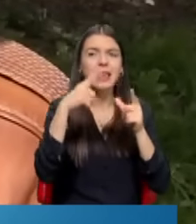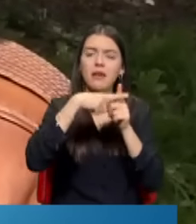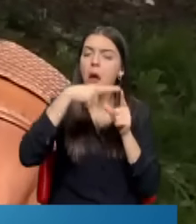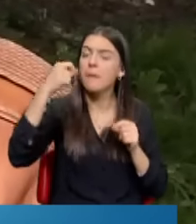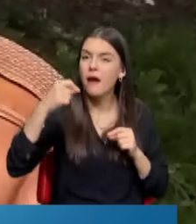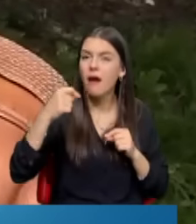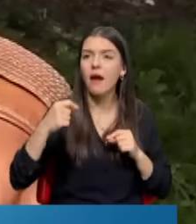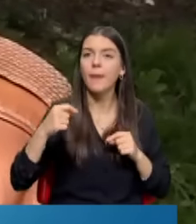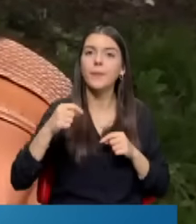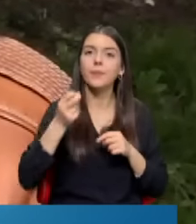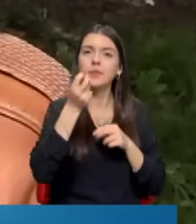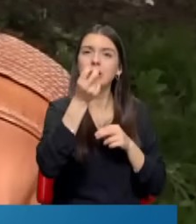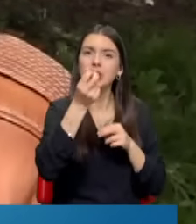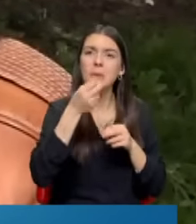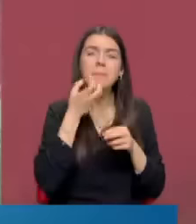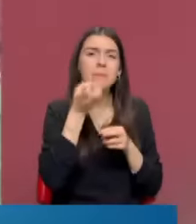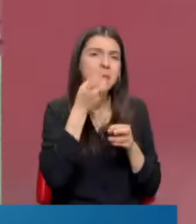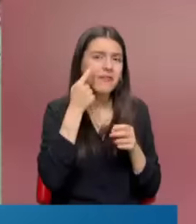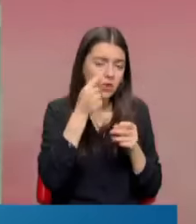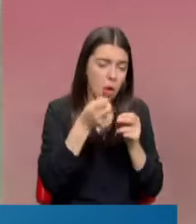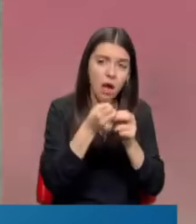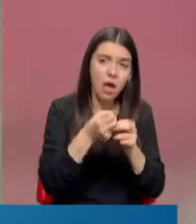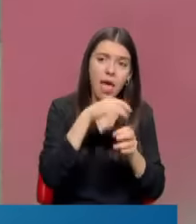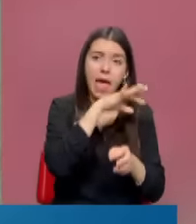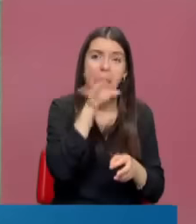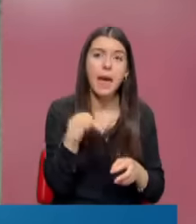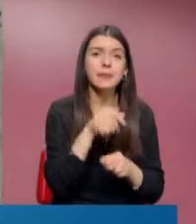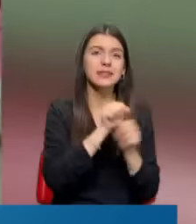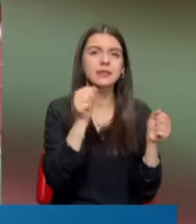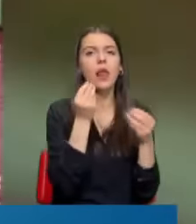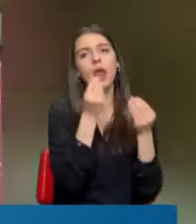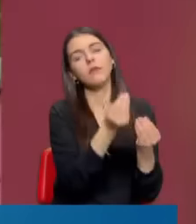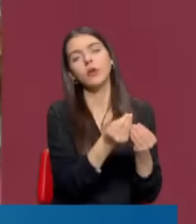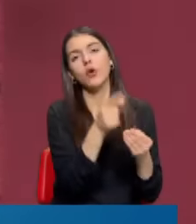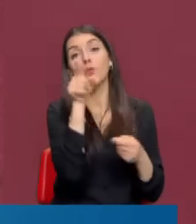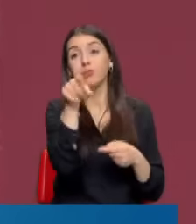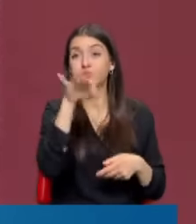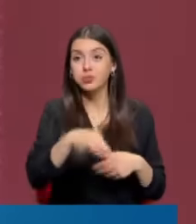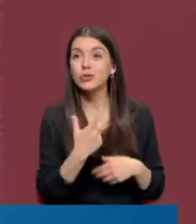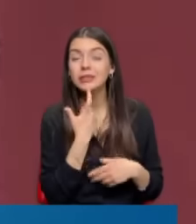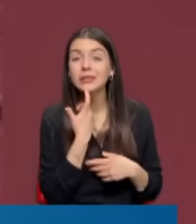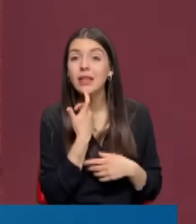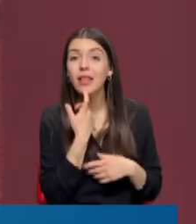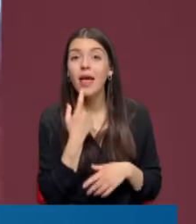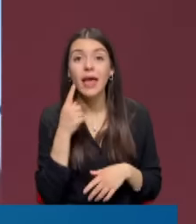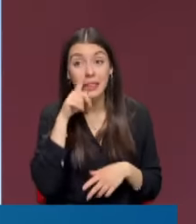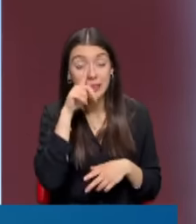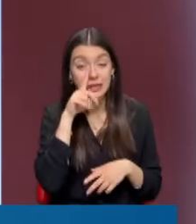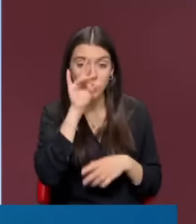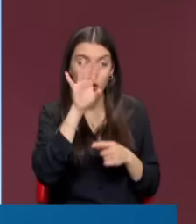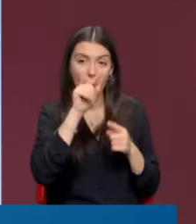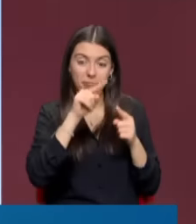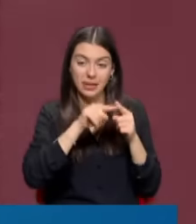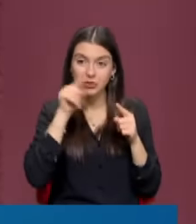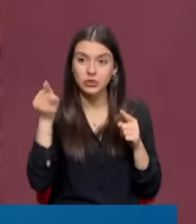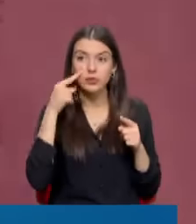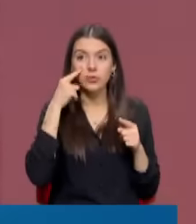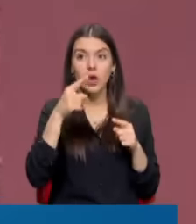meyvesine kadar zarar veriyor. Bu yıl Nisan'ın 15'inden